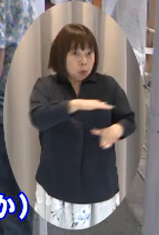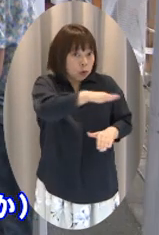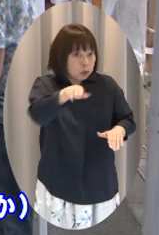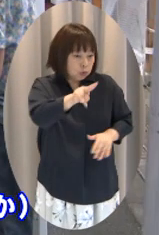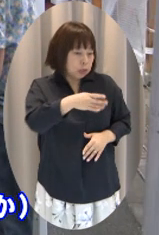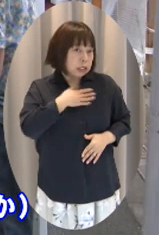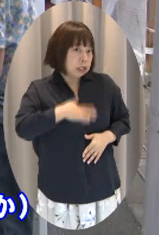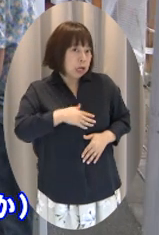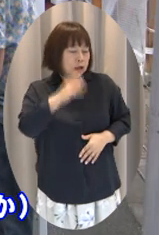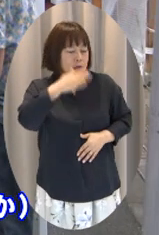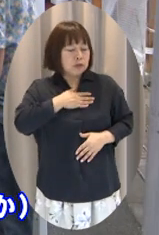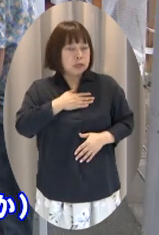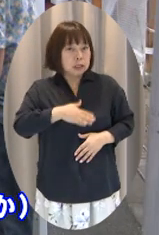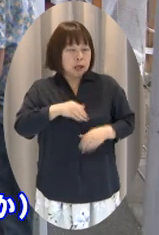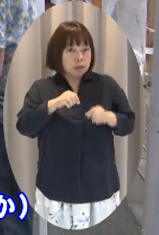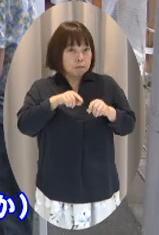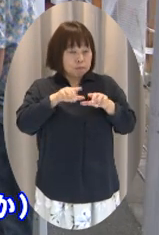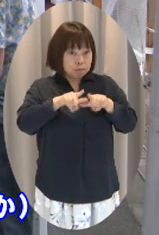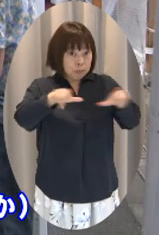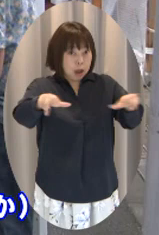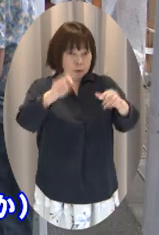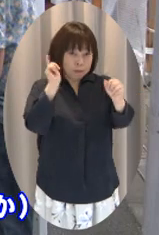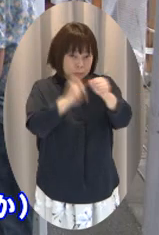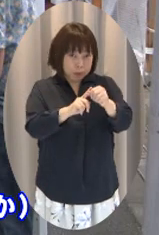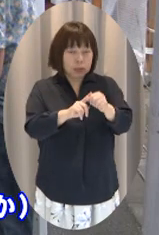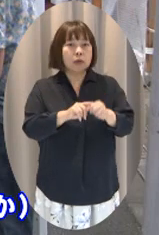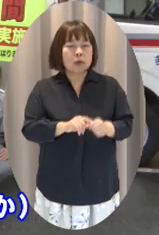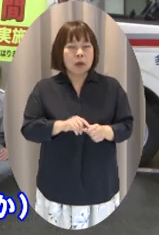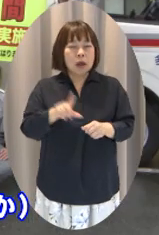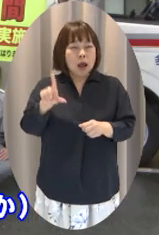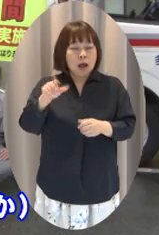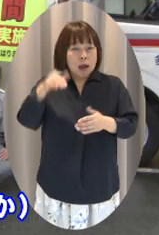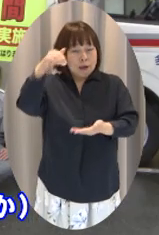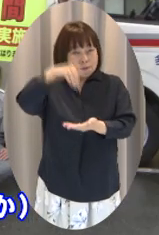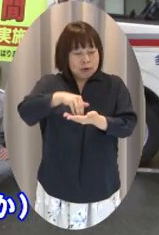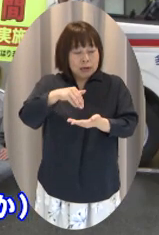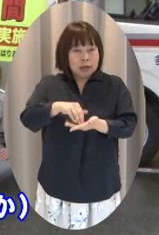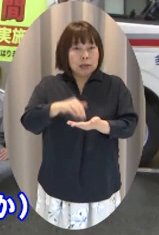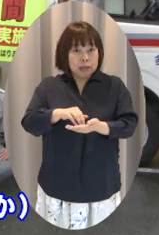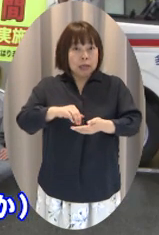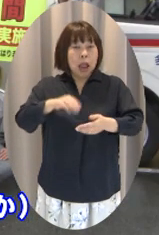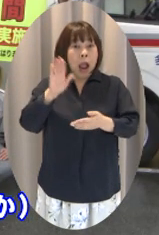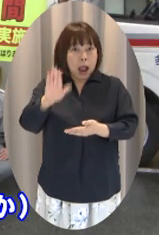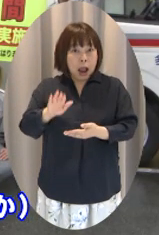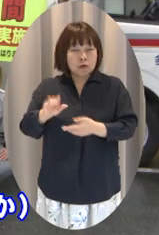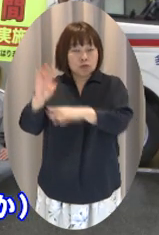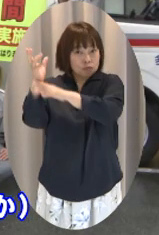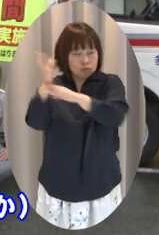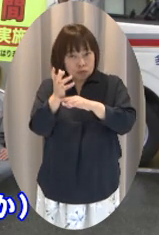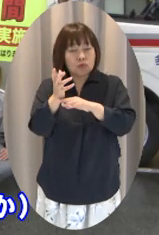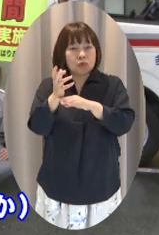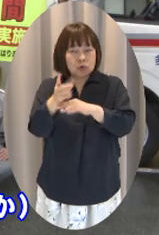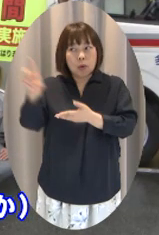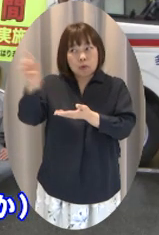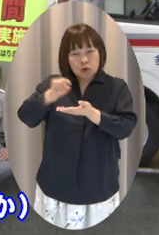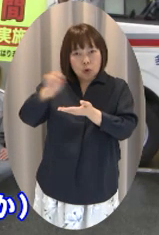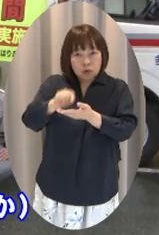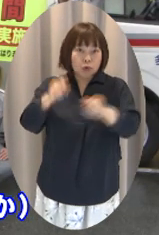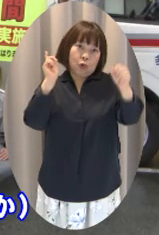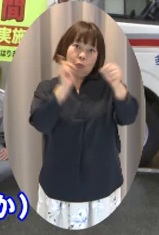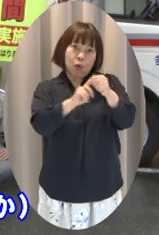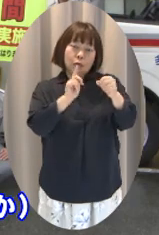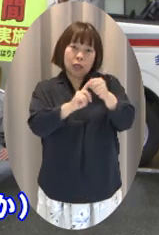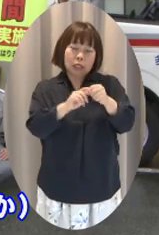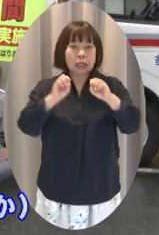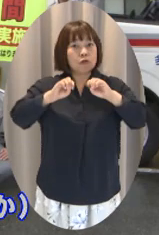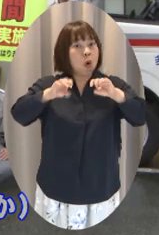解と認識を深め、限りある医療資源を有効に活用することを目的に広報イベントを実施し